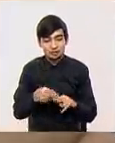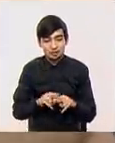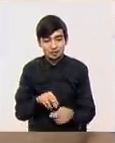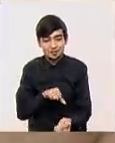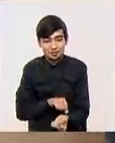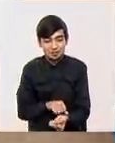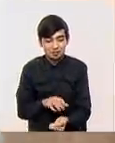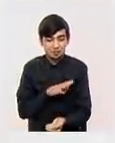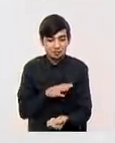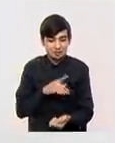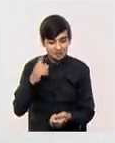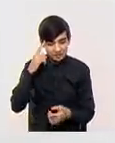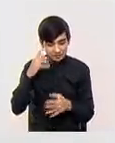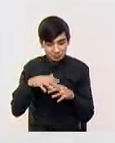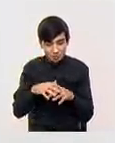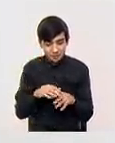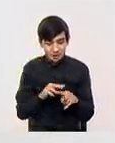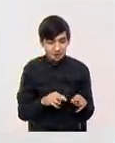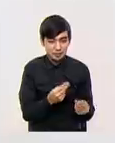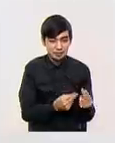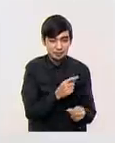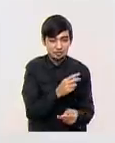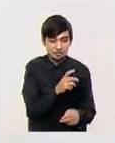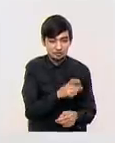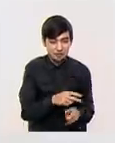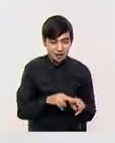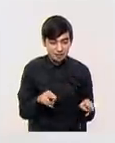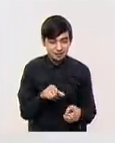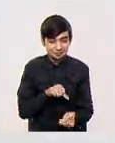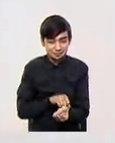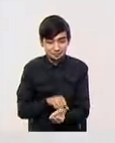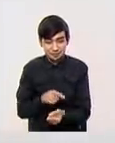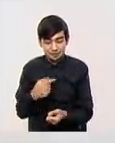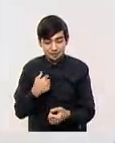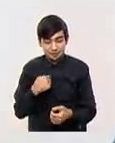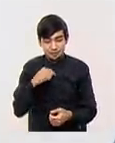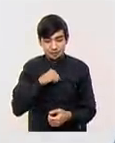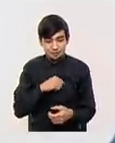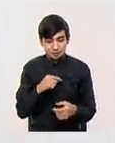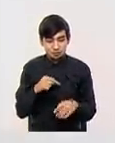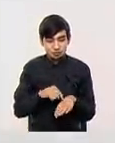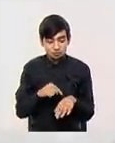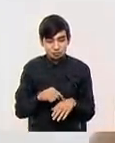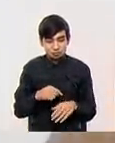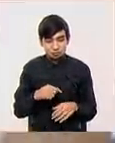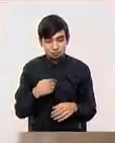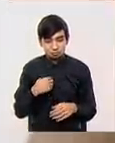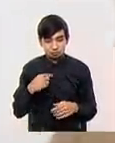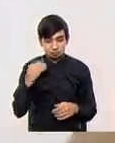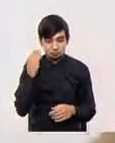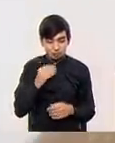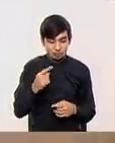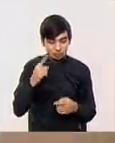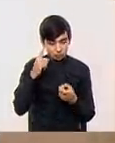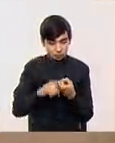миы сияқты, ол игромандар сондай миы. Жаңағы есірткі қолданған өзі рахат сезімін алмайды. Сам процесс дейді